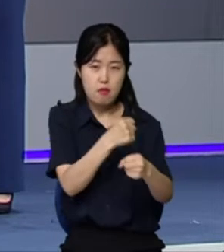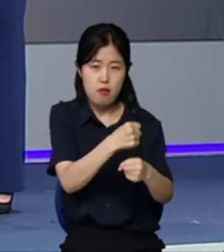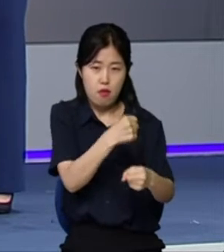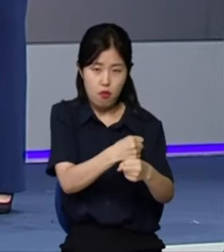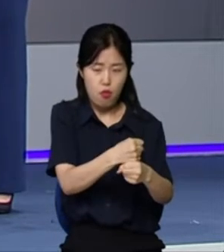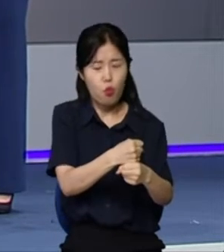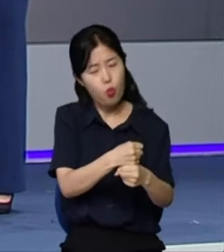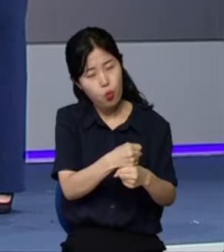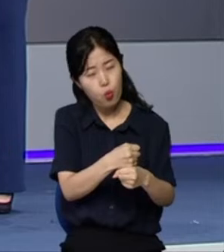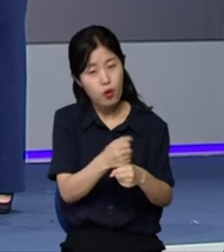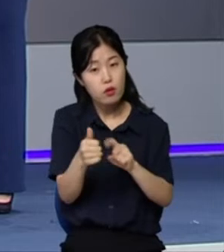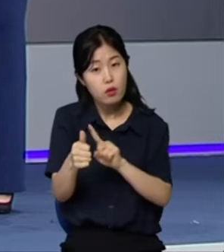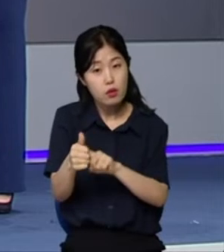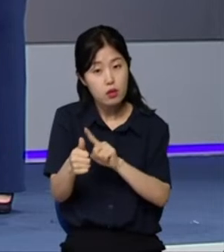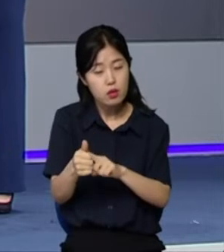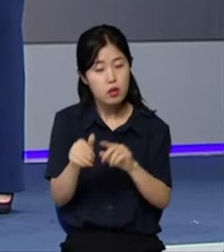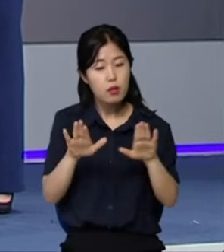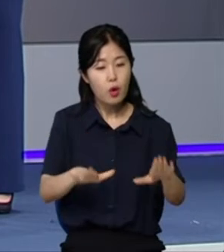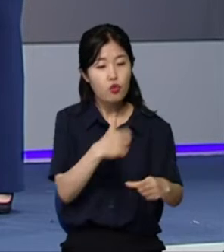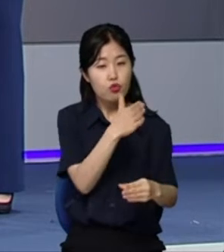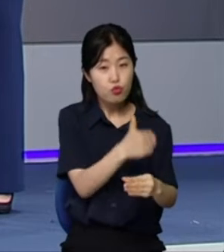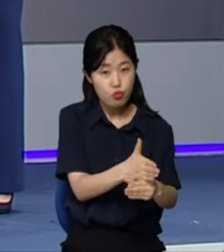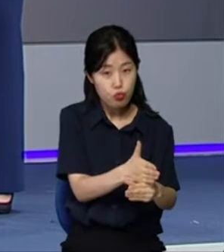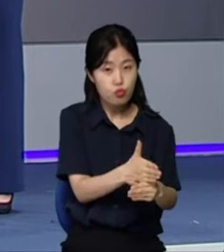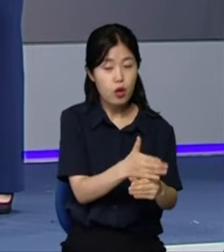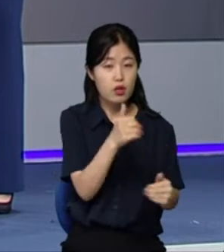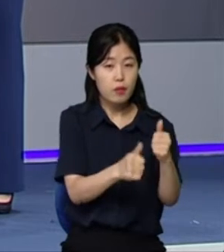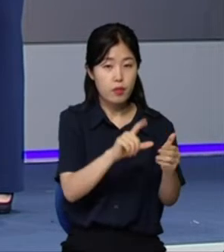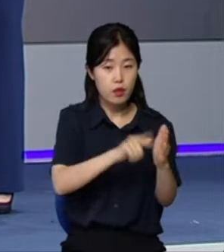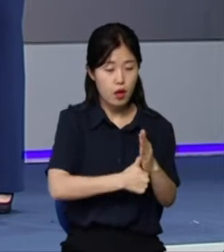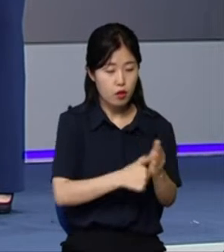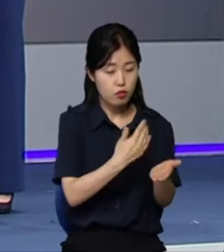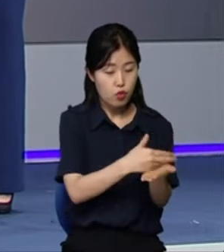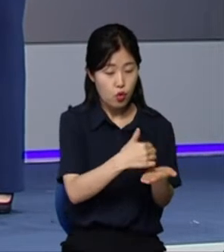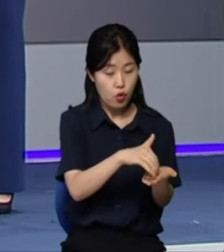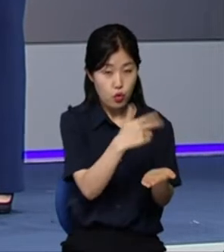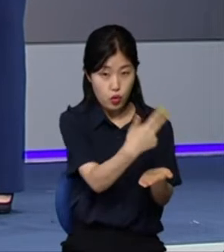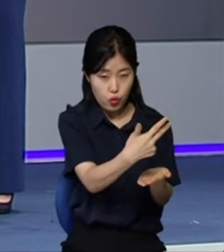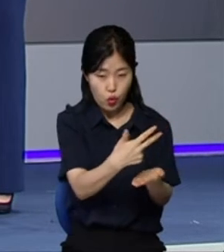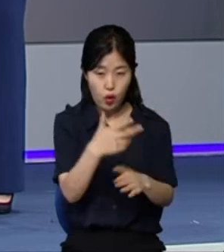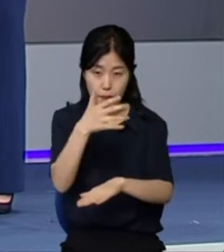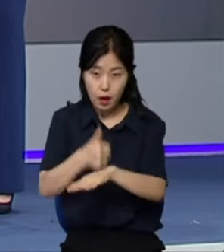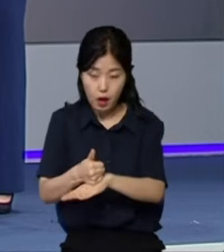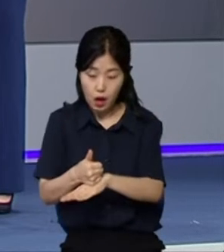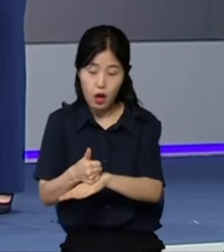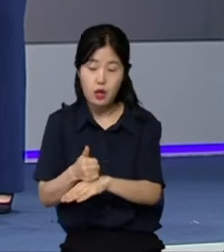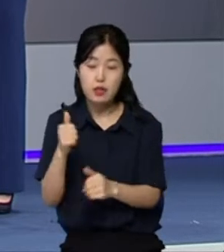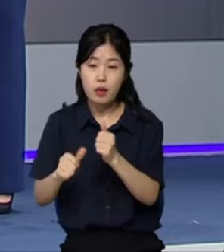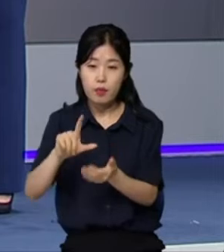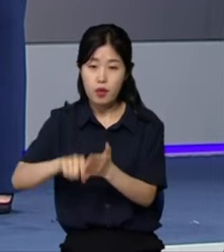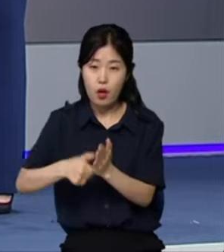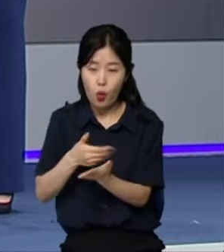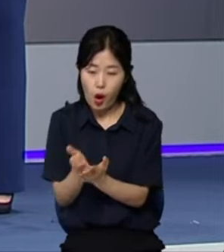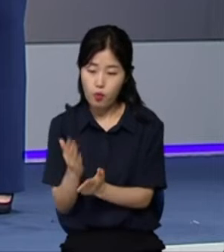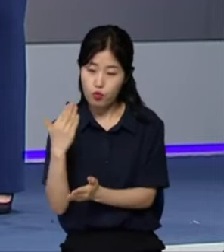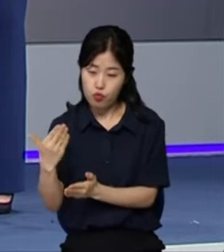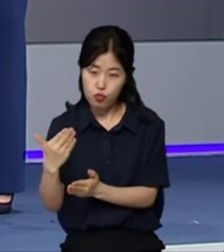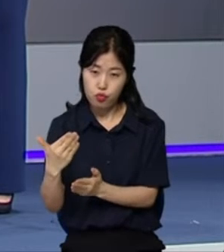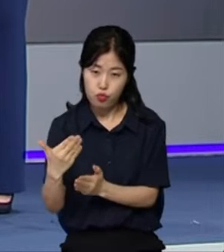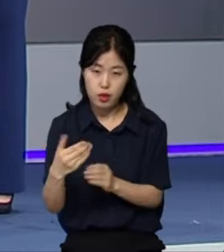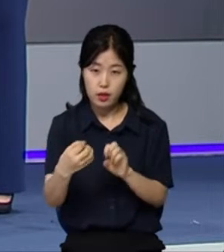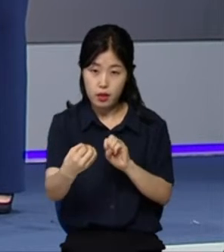이들은 이 같은 방법으로 중간고사에서 7 과목 기말 고사에서 9 가목의 답안을 빼돌려 시험에 응시해